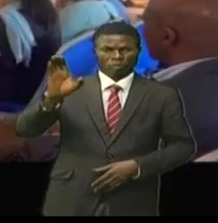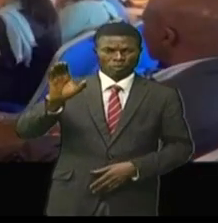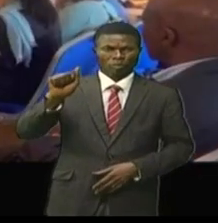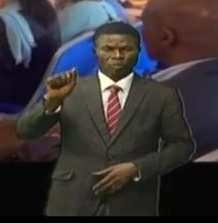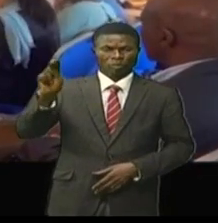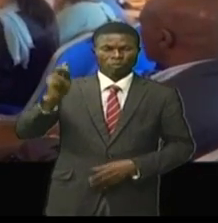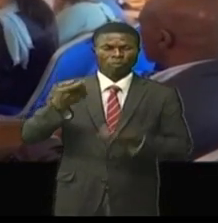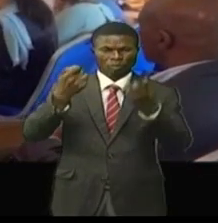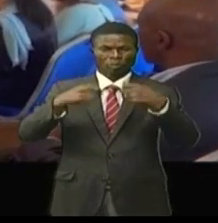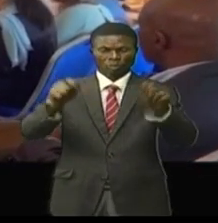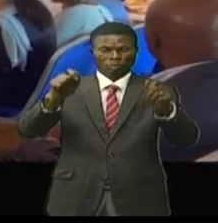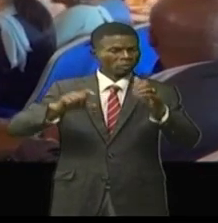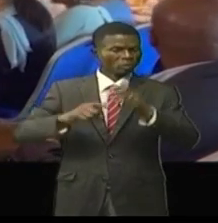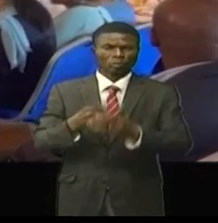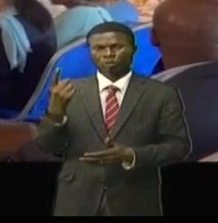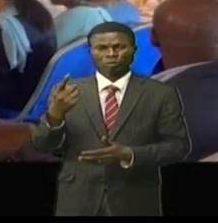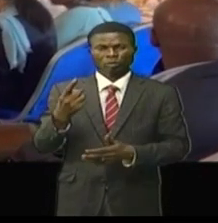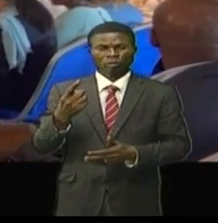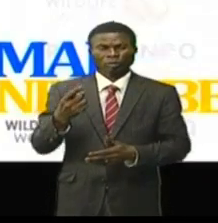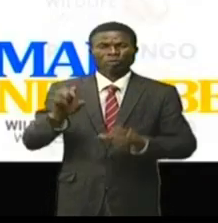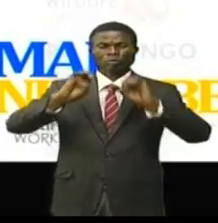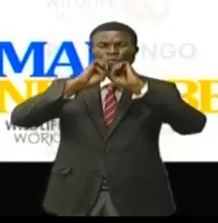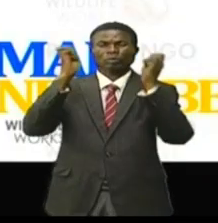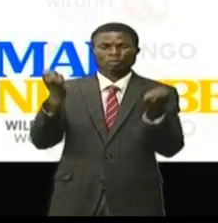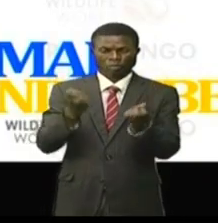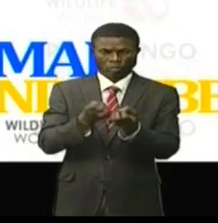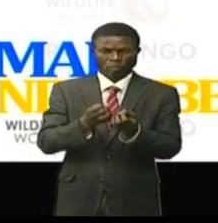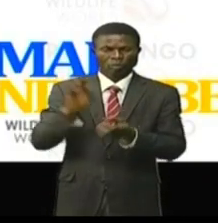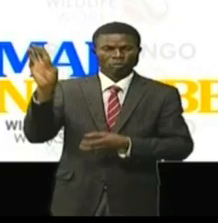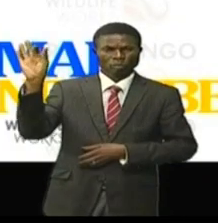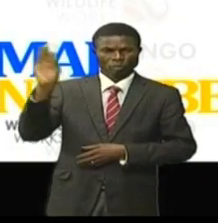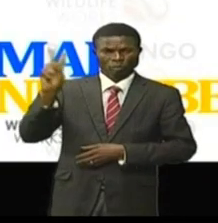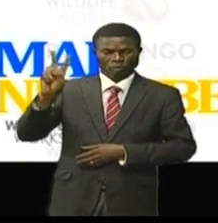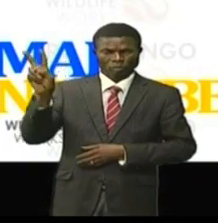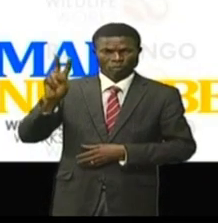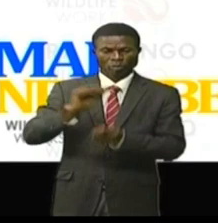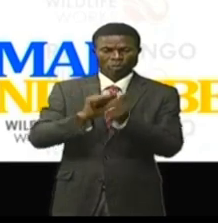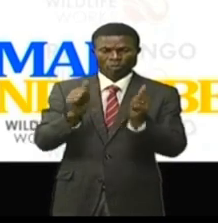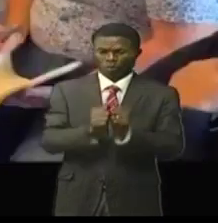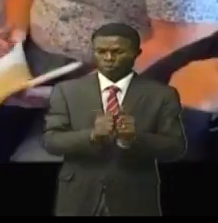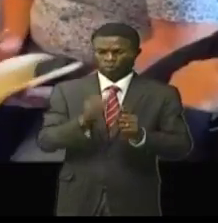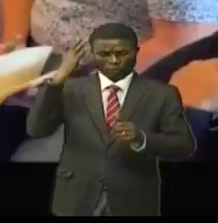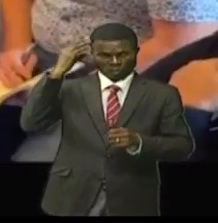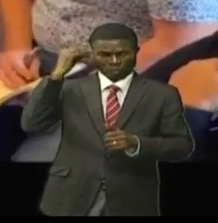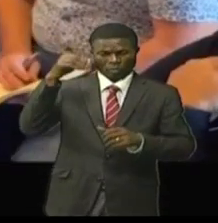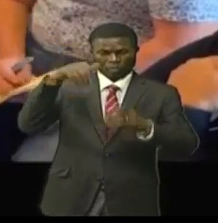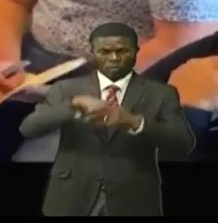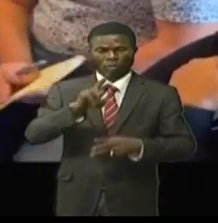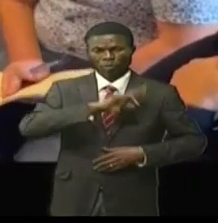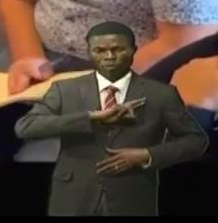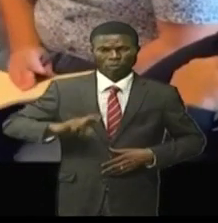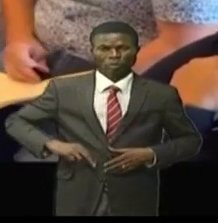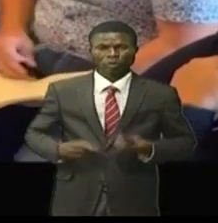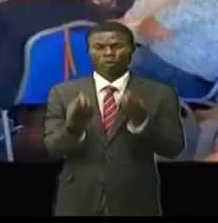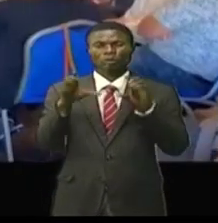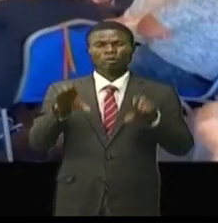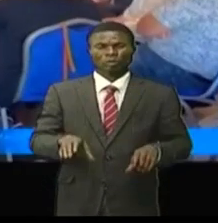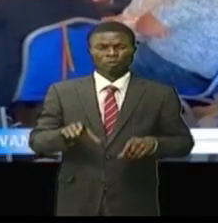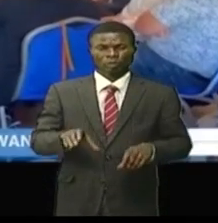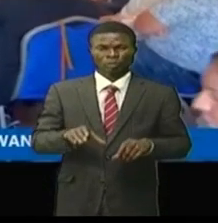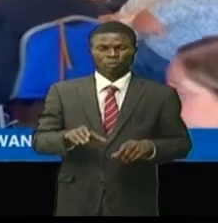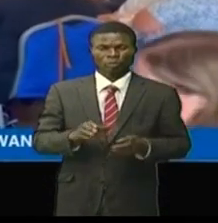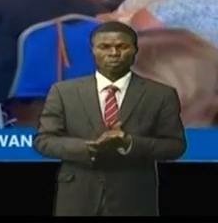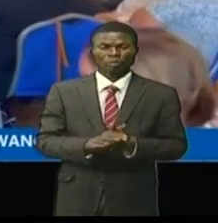vendus simultanément par cette compagnie verte depuis son implémentation en République démocratique du Congo. Une